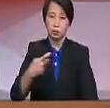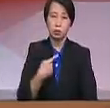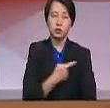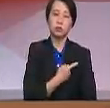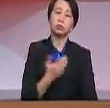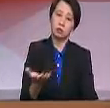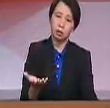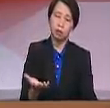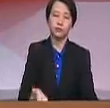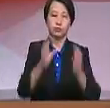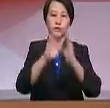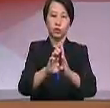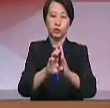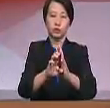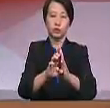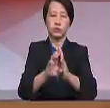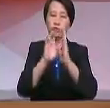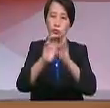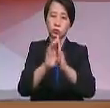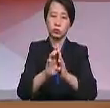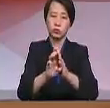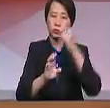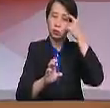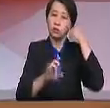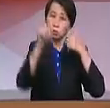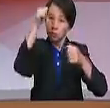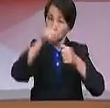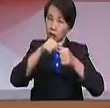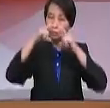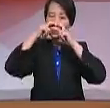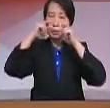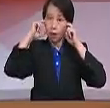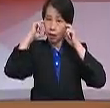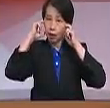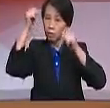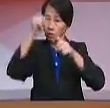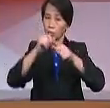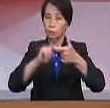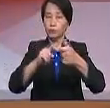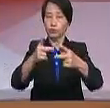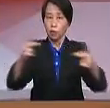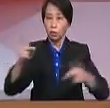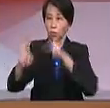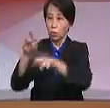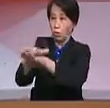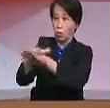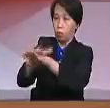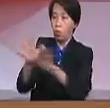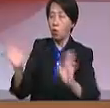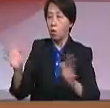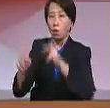Sebagai contoh, pemakaian mask ataupun pelitup muka di kawasan orang ramai